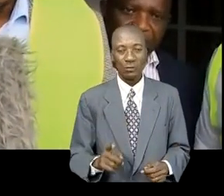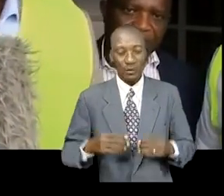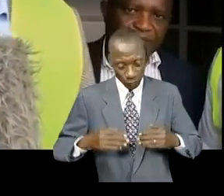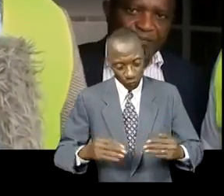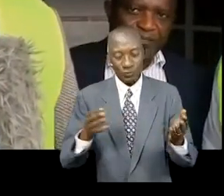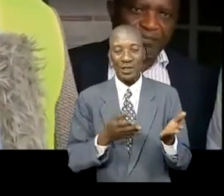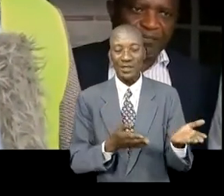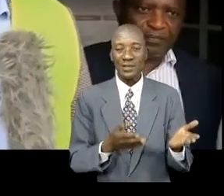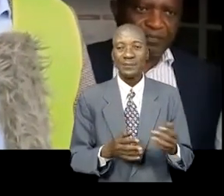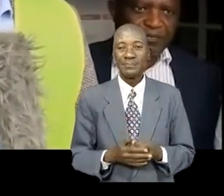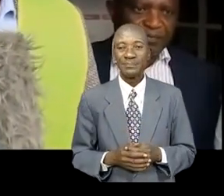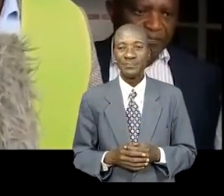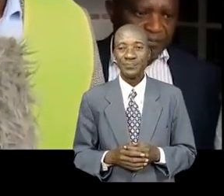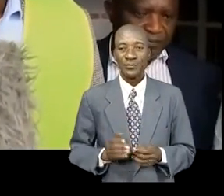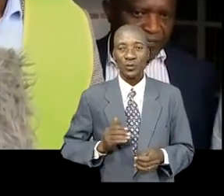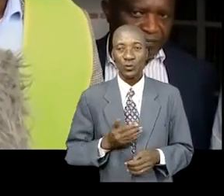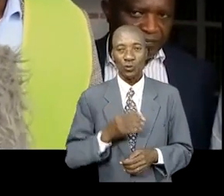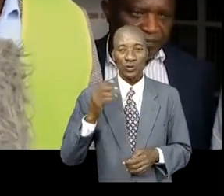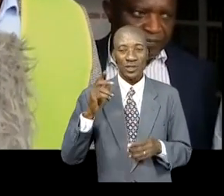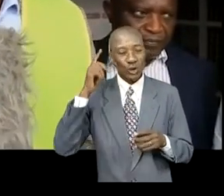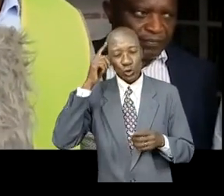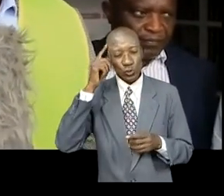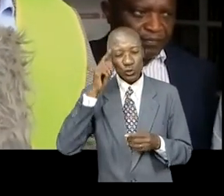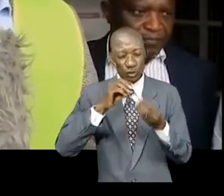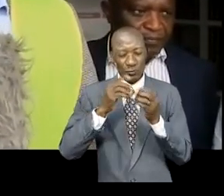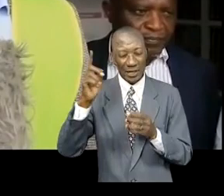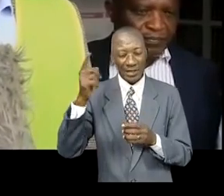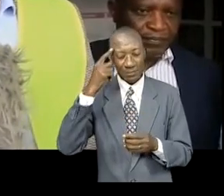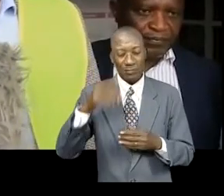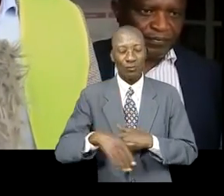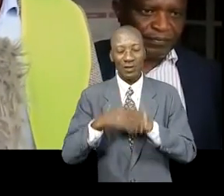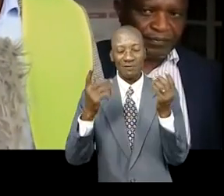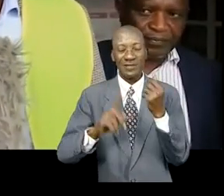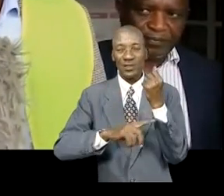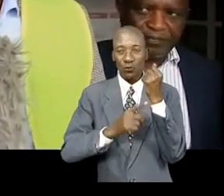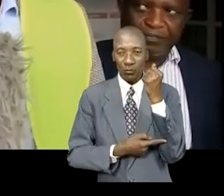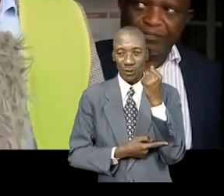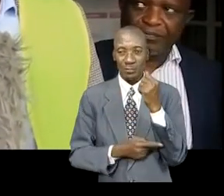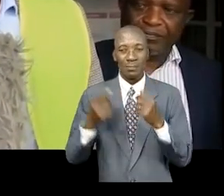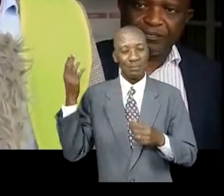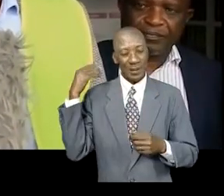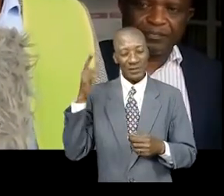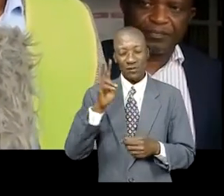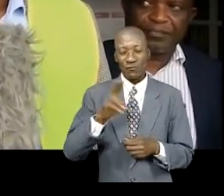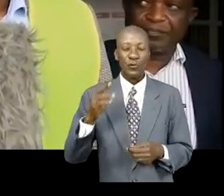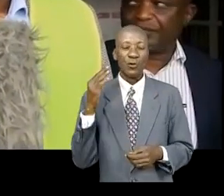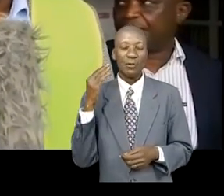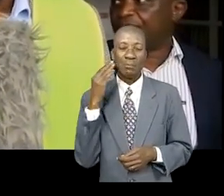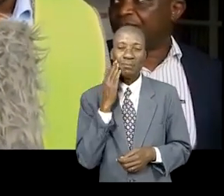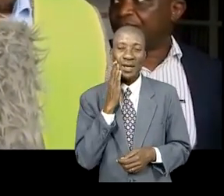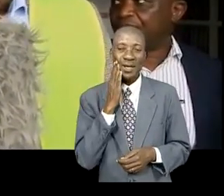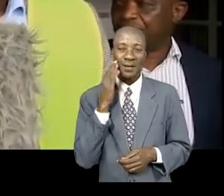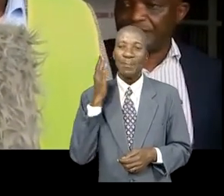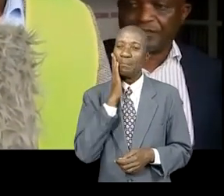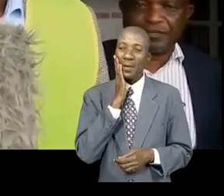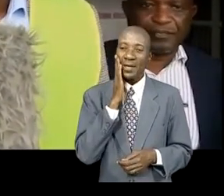soucis majeurs qui concernait la ville de Goma. Depuis le 22 mai, Goma a été plongé dans l'obscurité